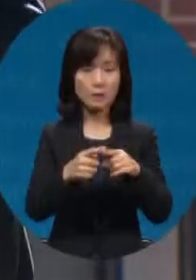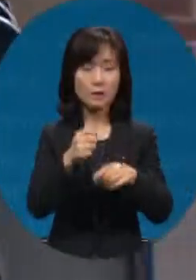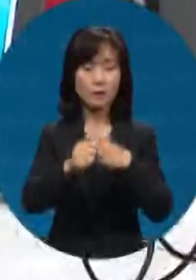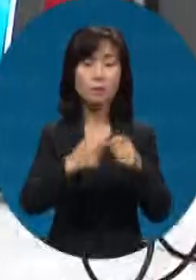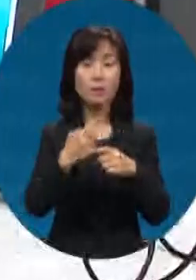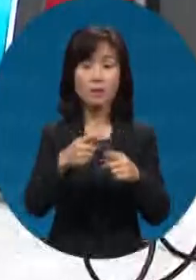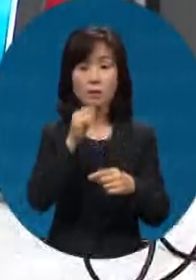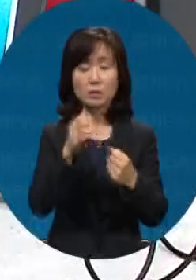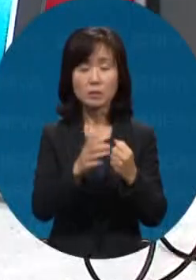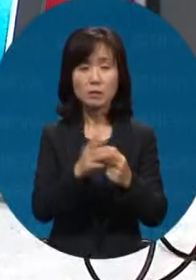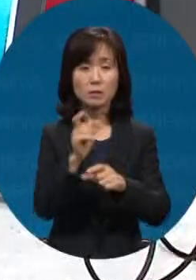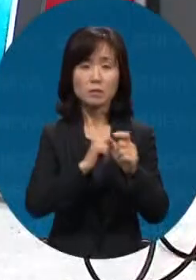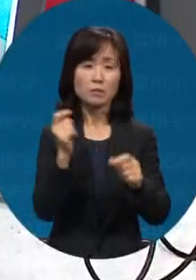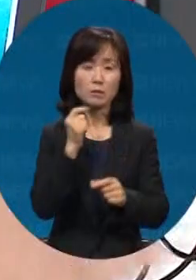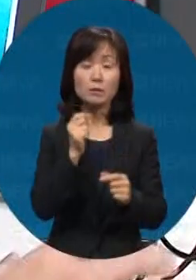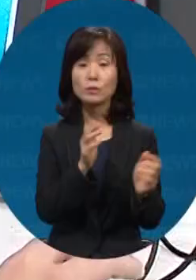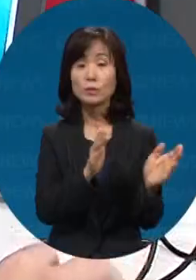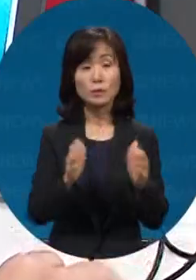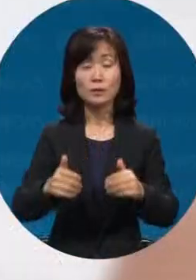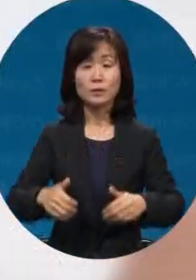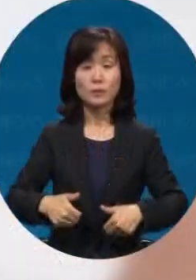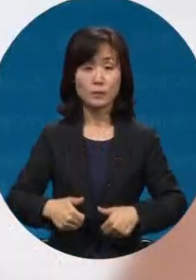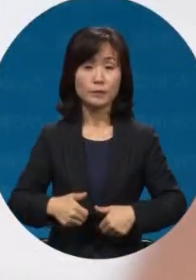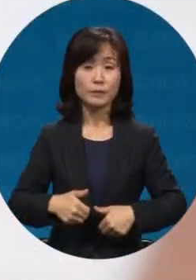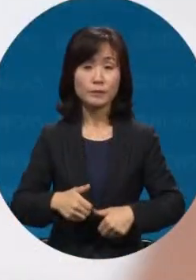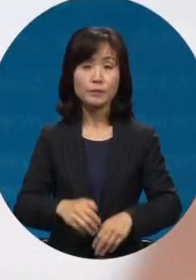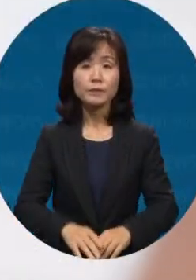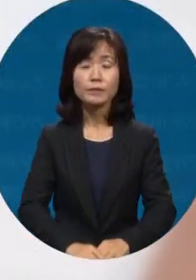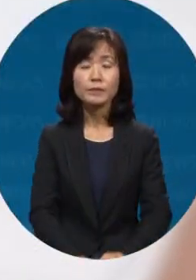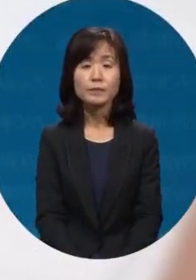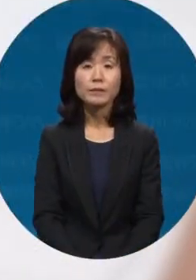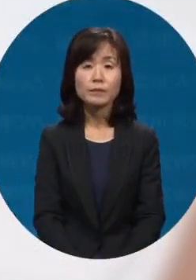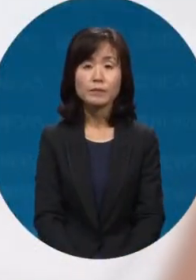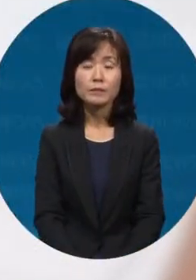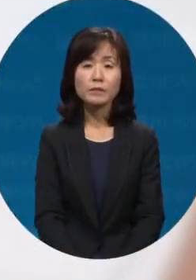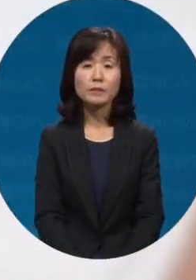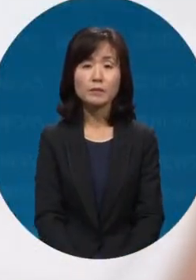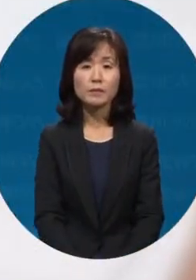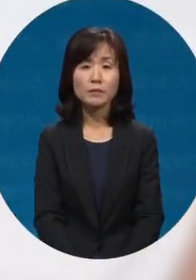철저한 준비가 필요하다는 지적이 나옵니다 ebs 뉴스 소진 성입니다